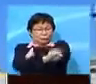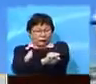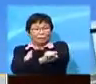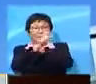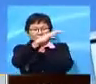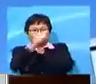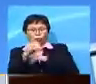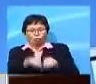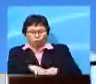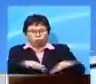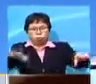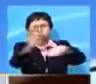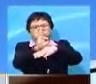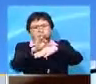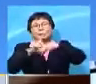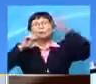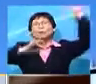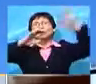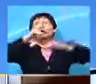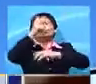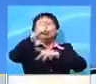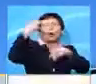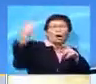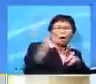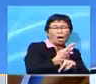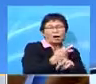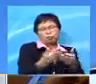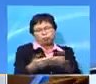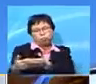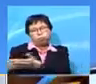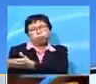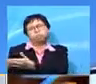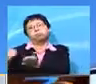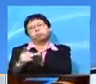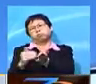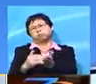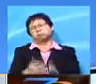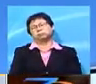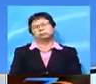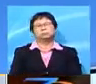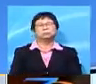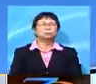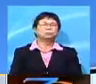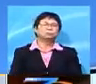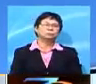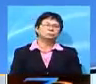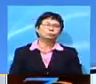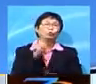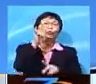telah meluaskan operasinya di Malaysia dua kali berturut-turut.